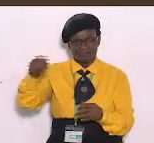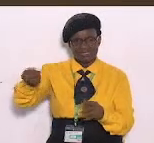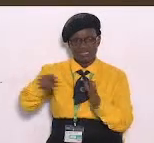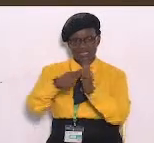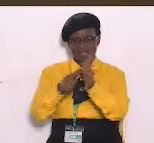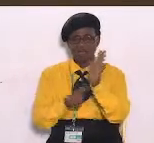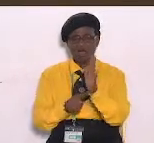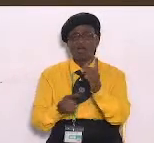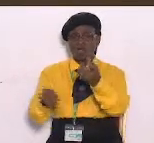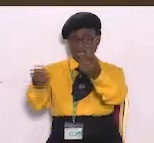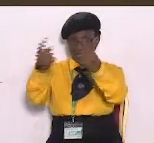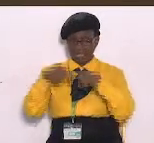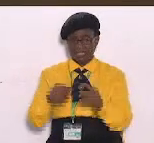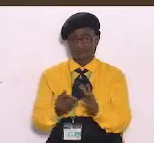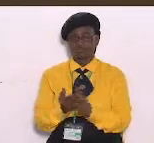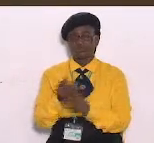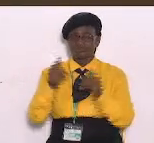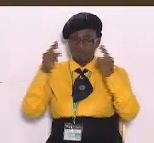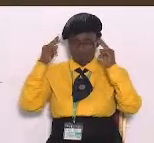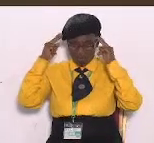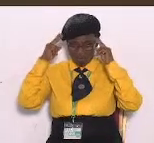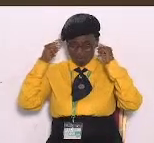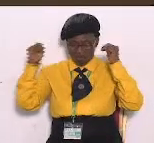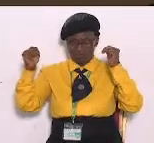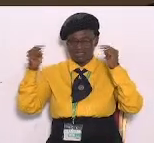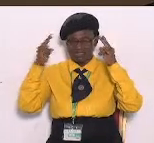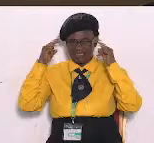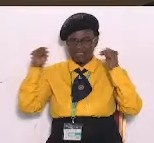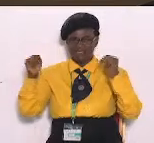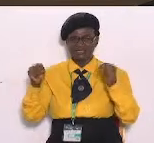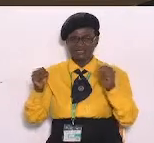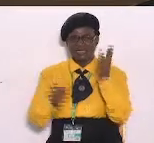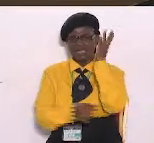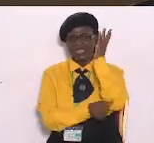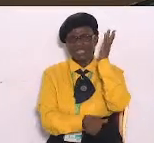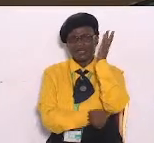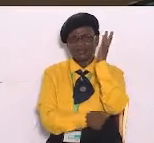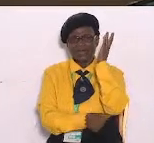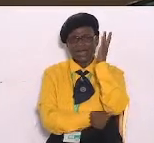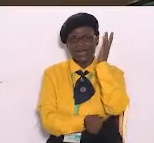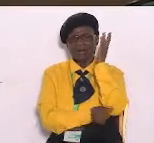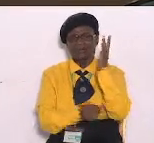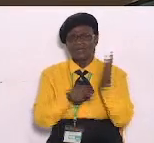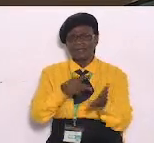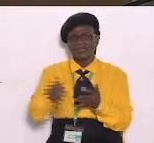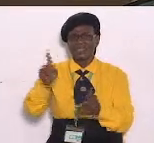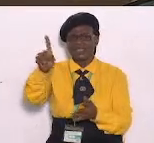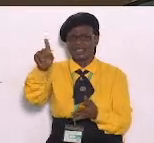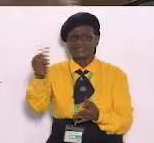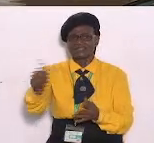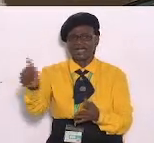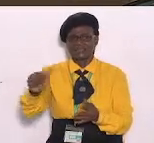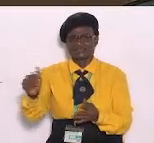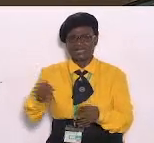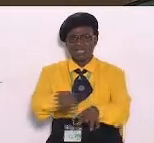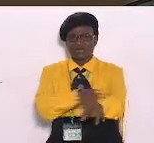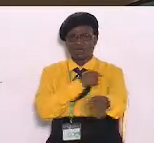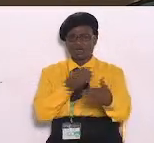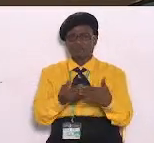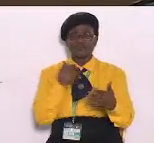chrétiens loi est venue à travers Moïse abraham avait payé C